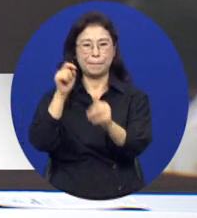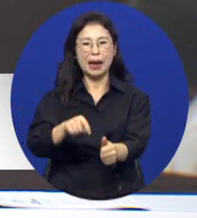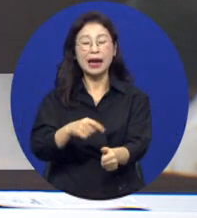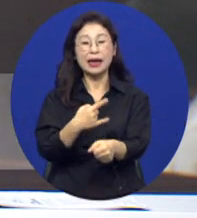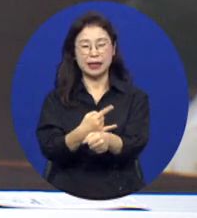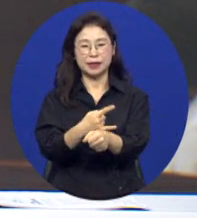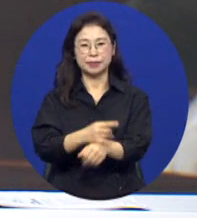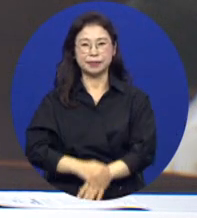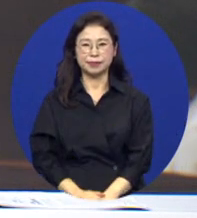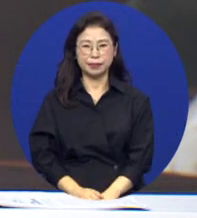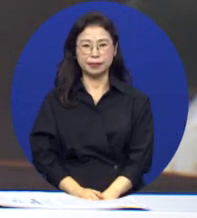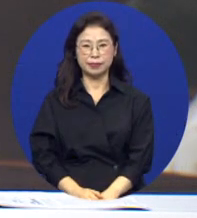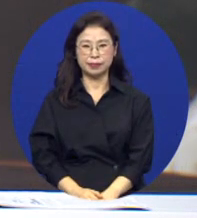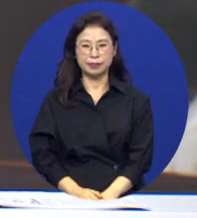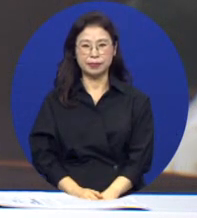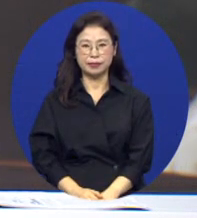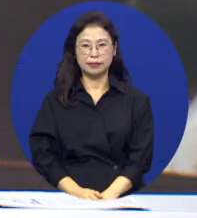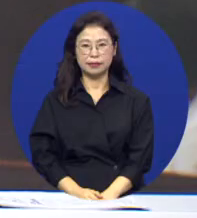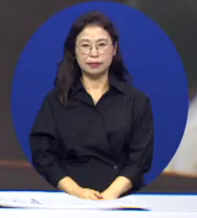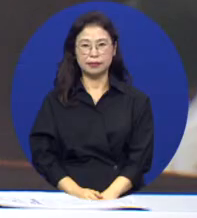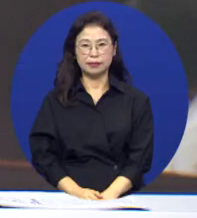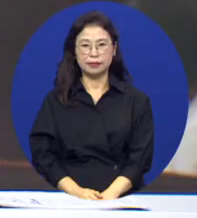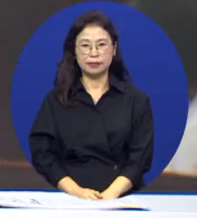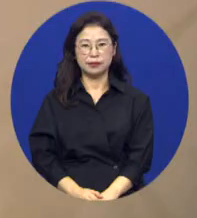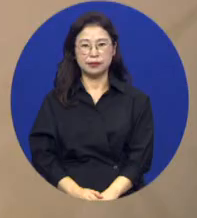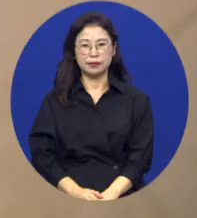내렸습니다 조인호 기자입니다